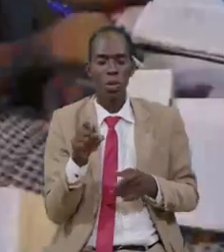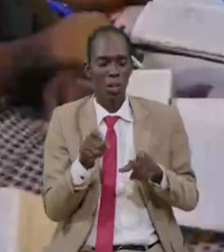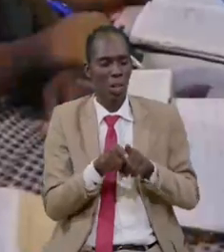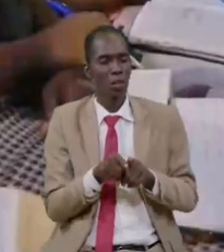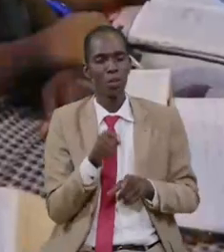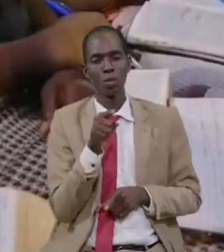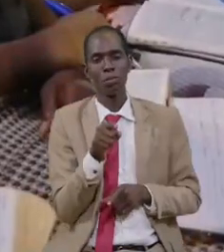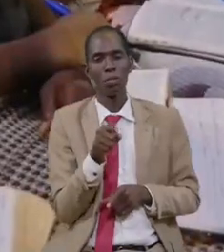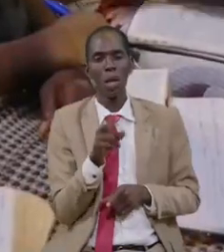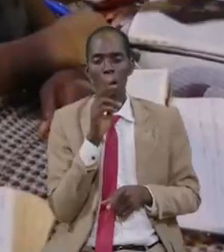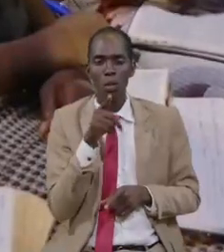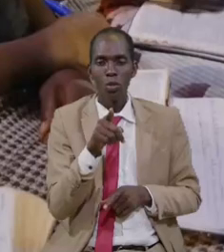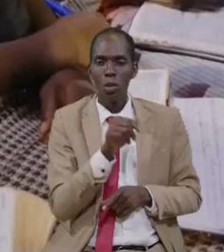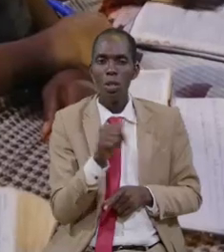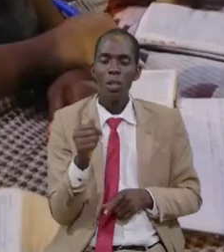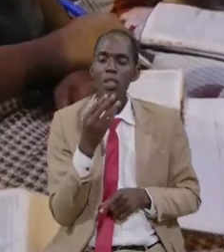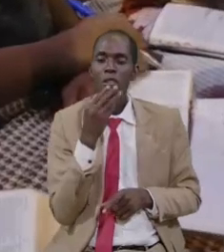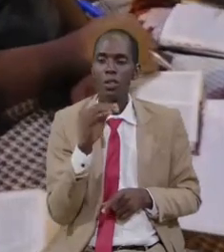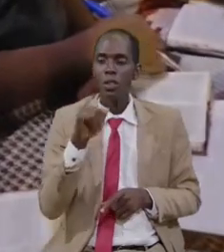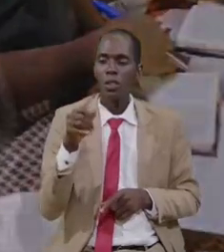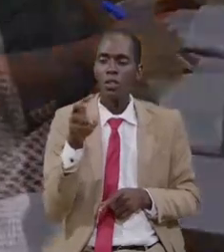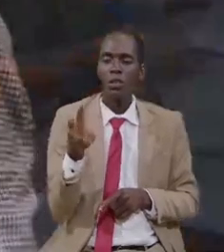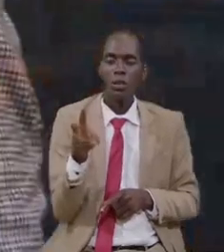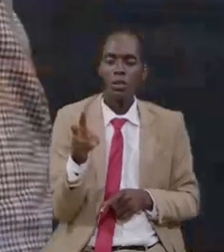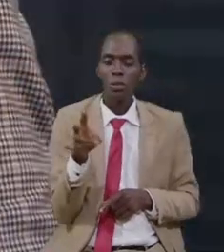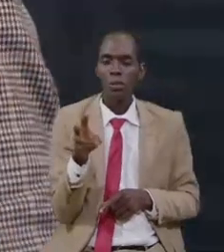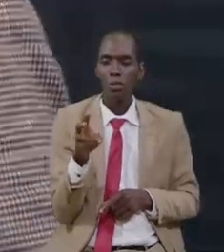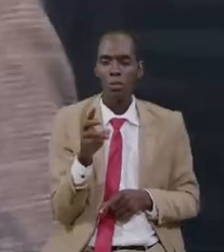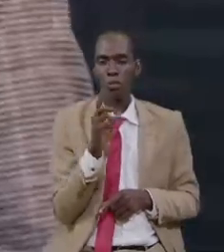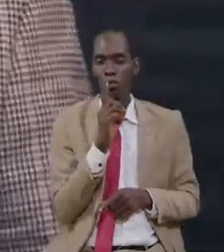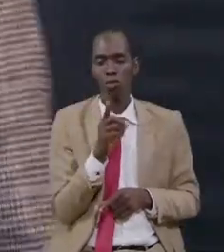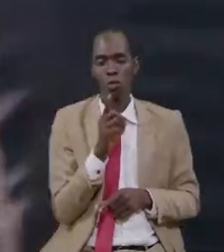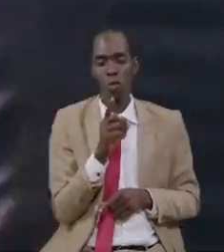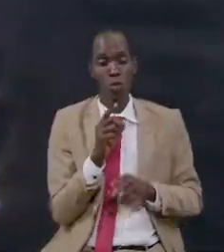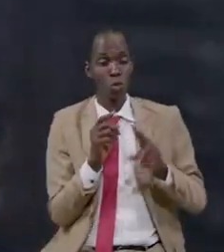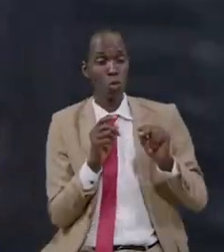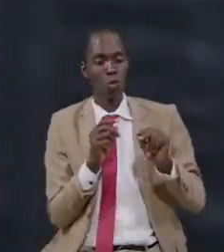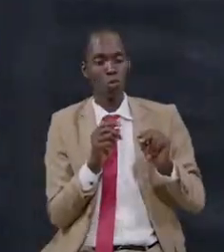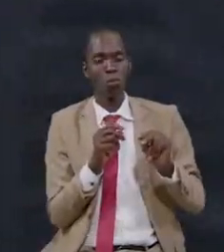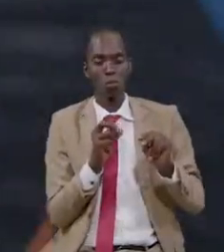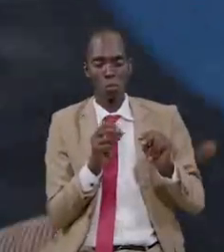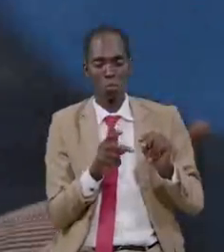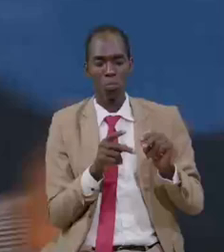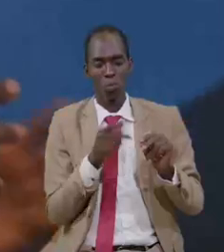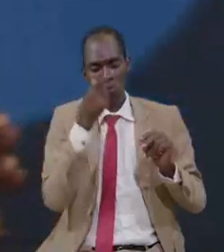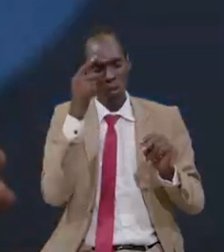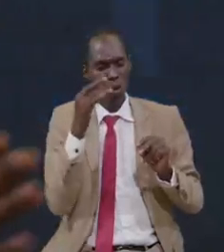Tu n'es pas sûr? Non. Pour cela, Christ est venu